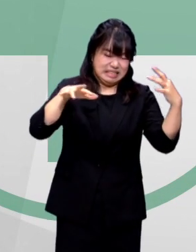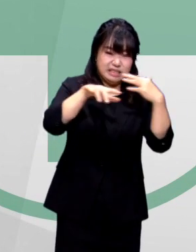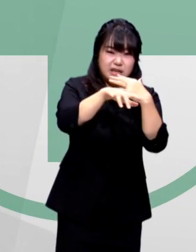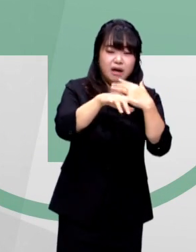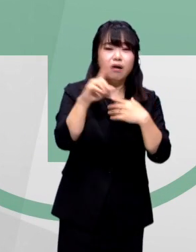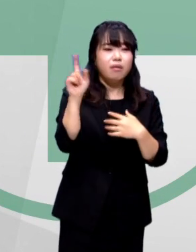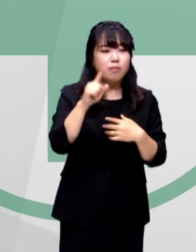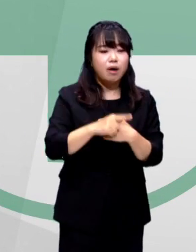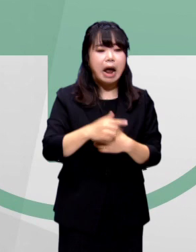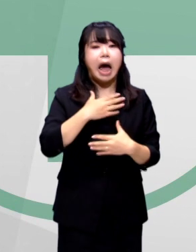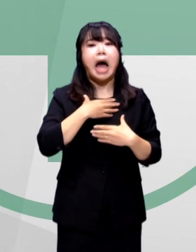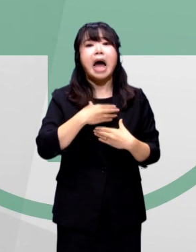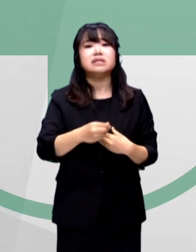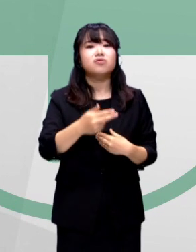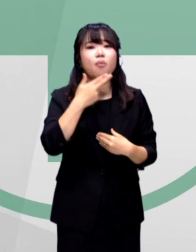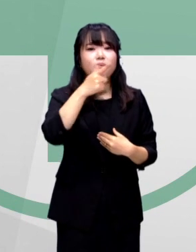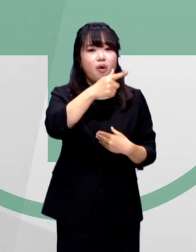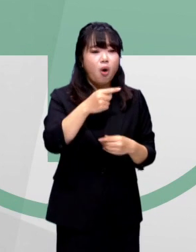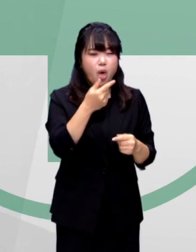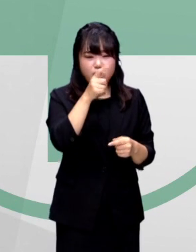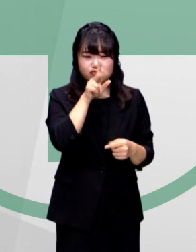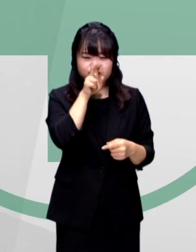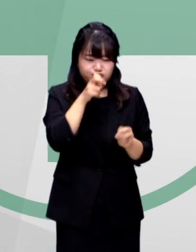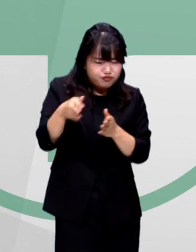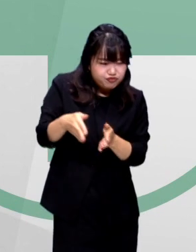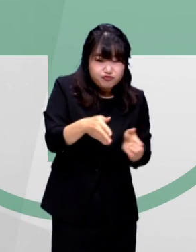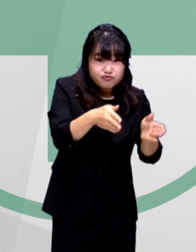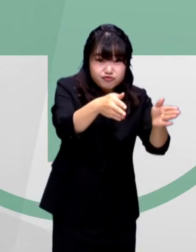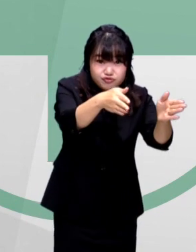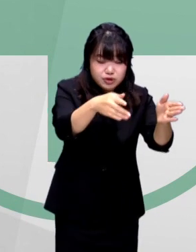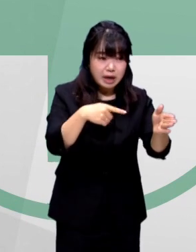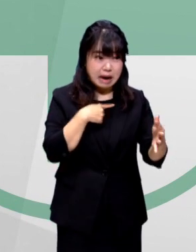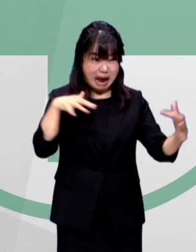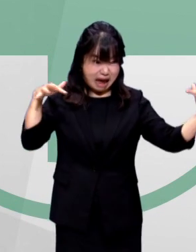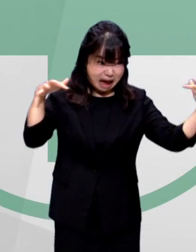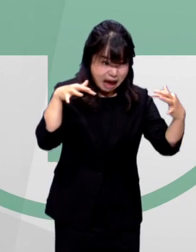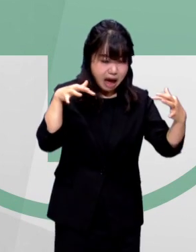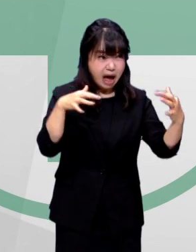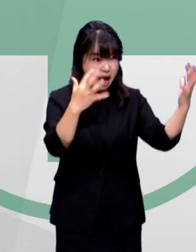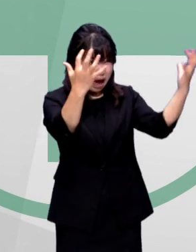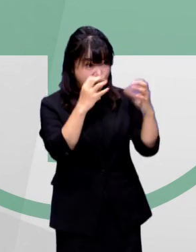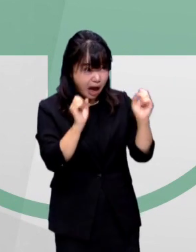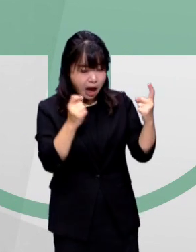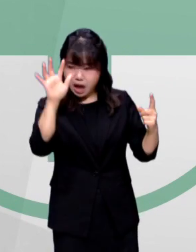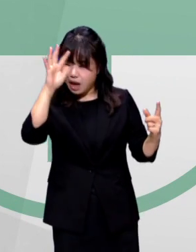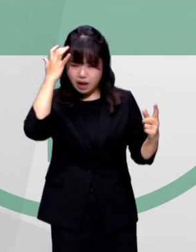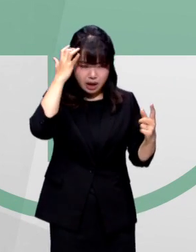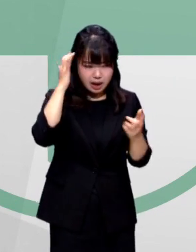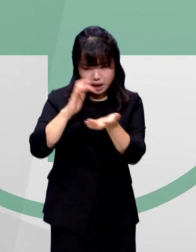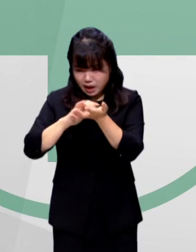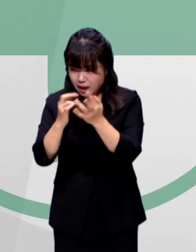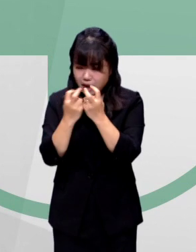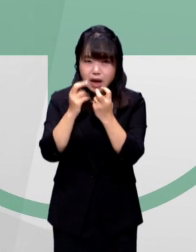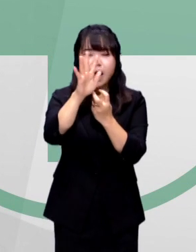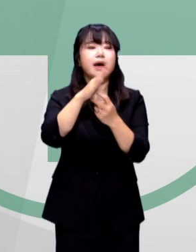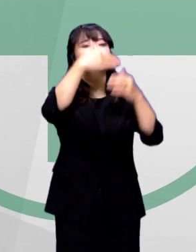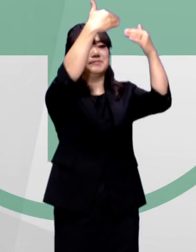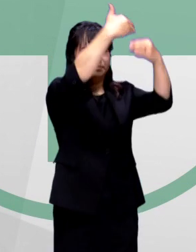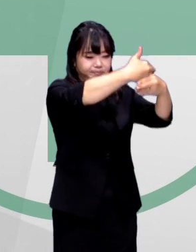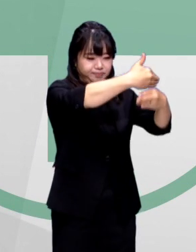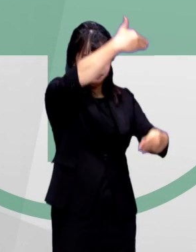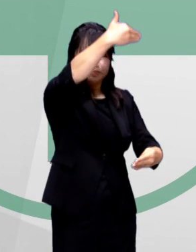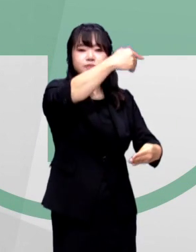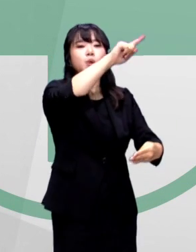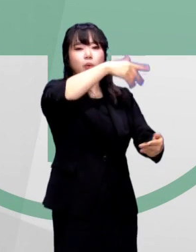안전이 확보되지 않는 너무 좁은 길들은 사실은 폐쇄를 시켜서 사람들이 이동하지 못하도록 만드는 게 더 유리하지 않았나 생각을 하고